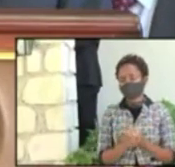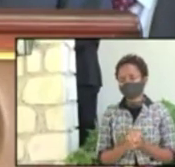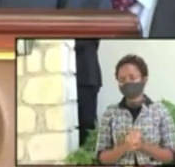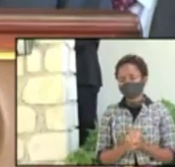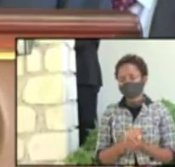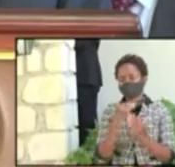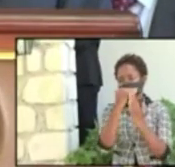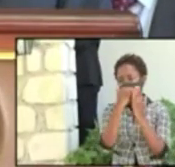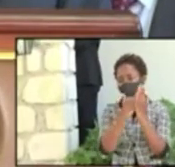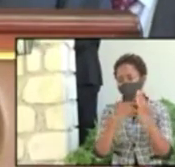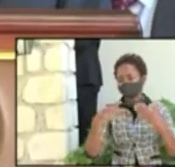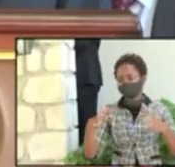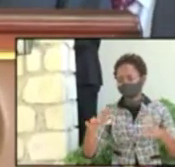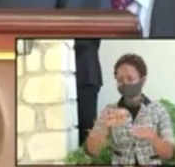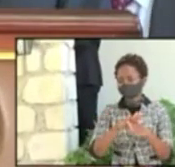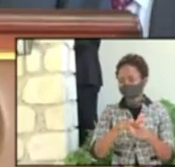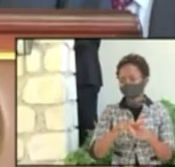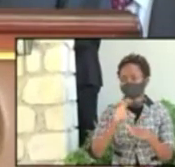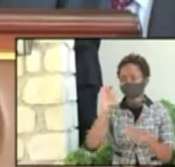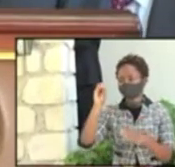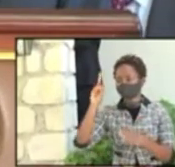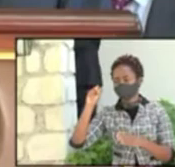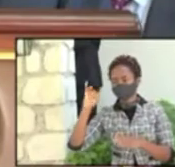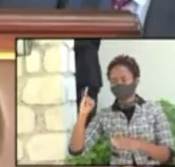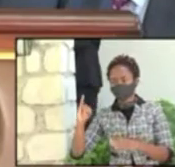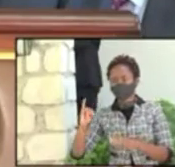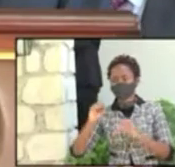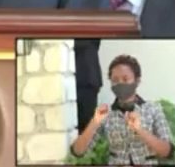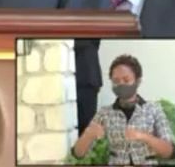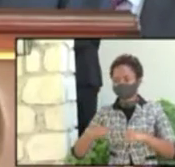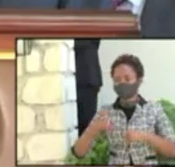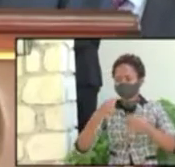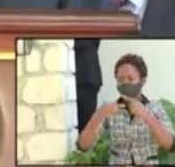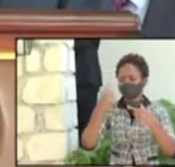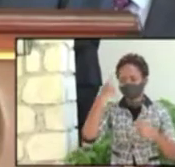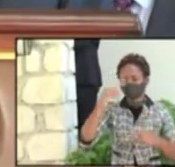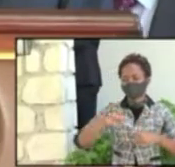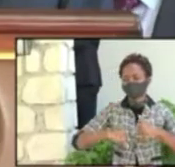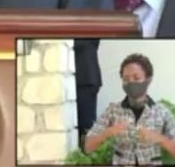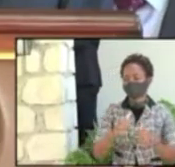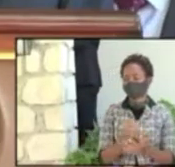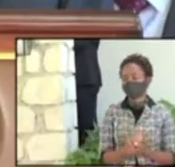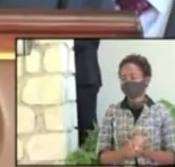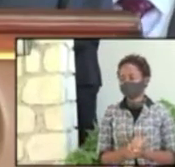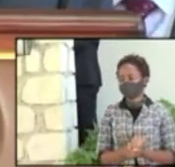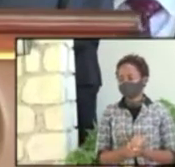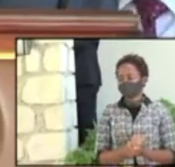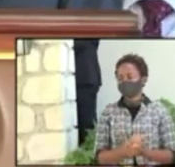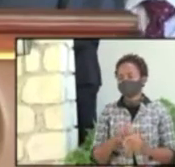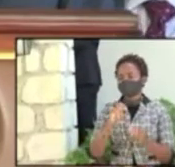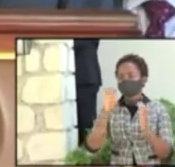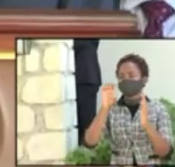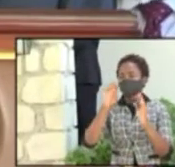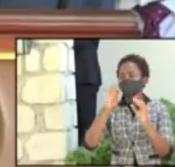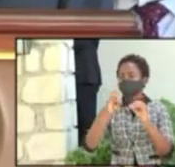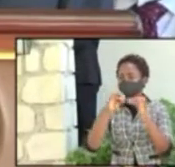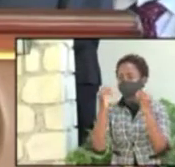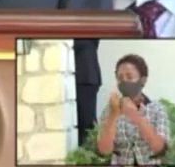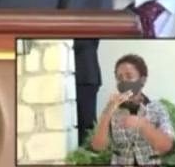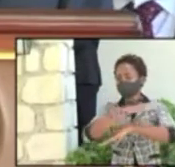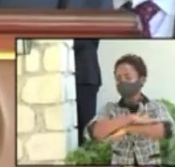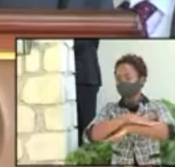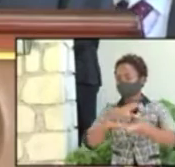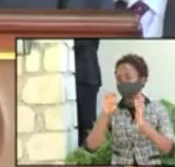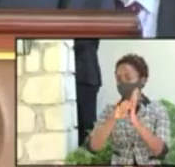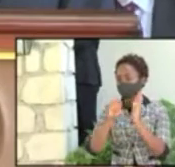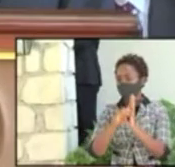rempli formulaire et eh bien on y les mêmes les capables de passer à l'action. Parce que officier d'état civil, ils ont gagné un pile